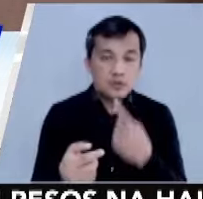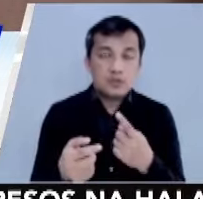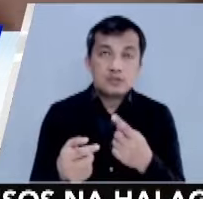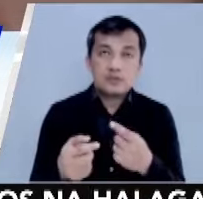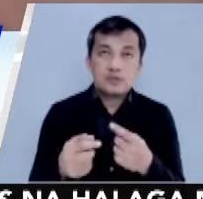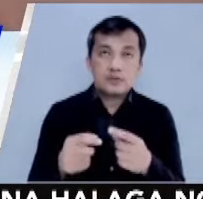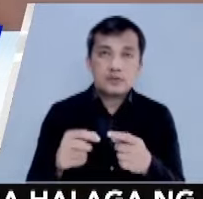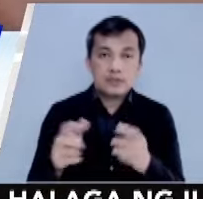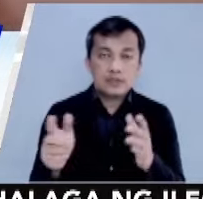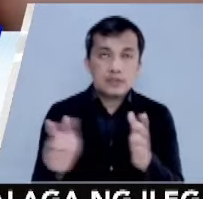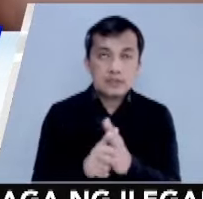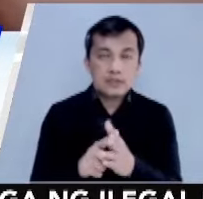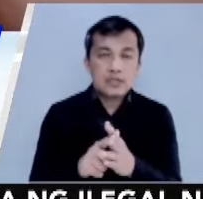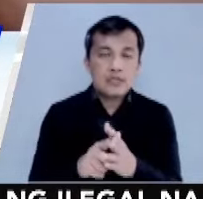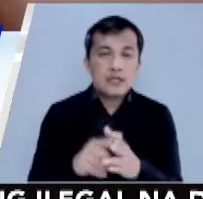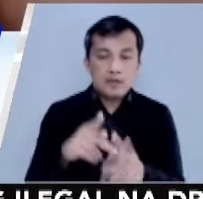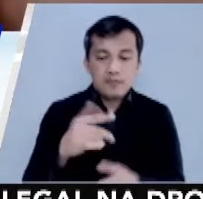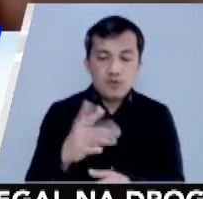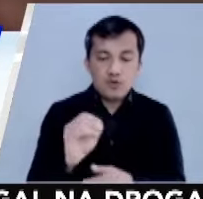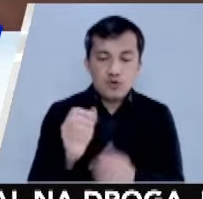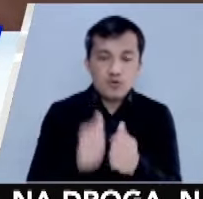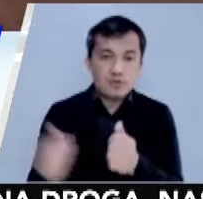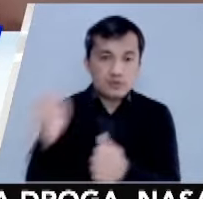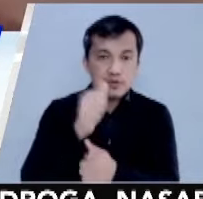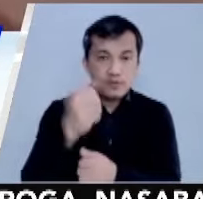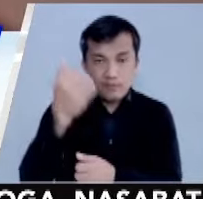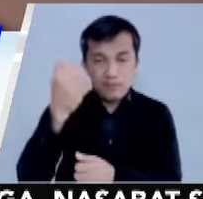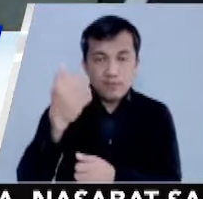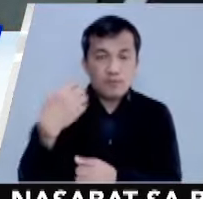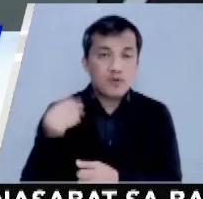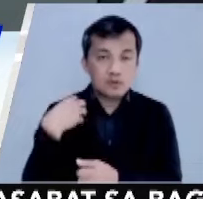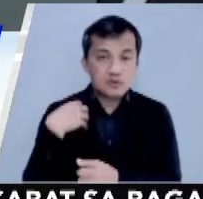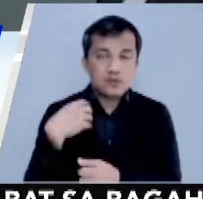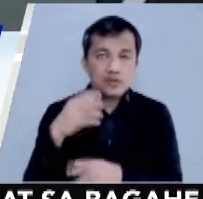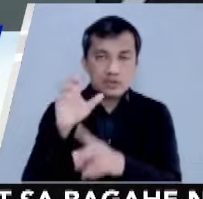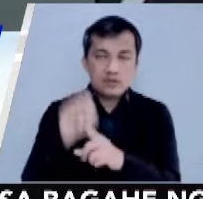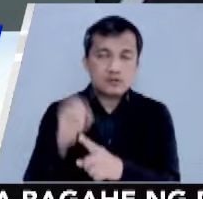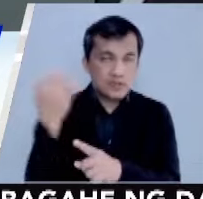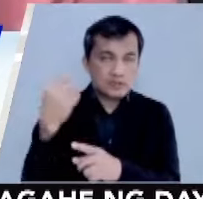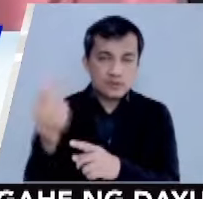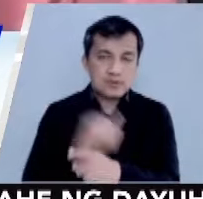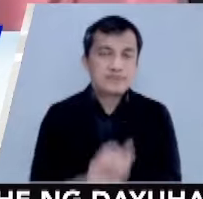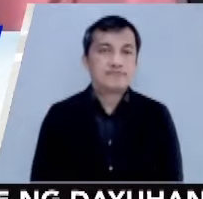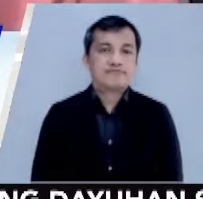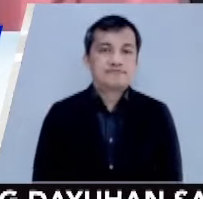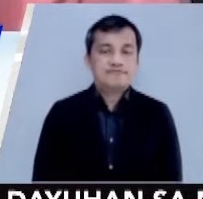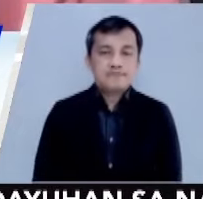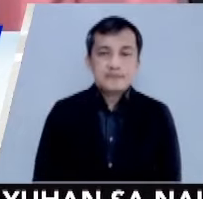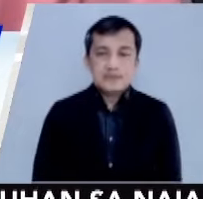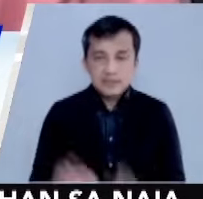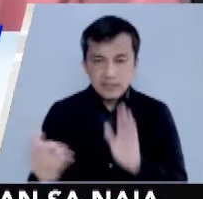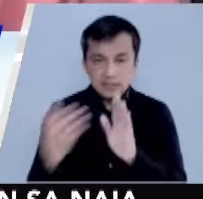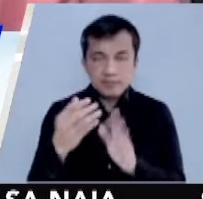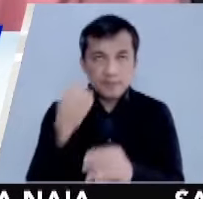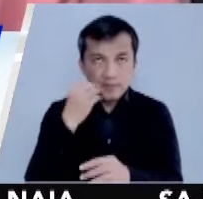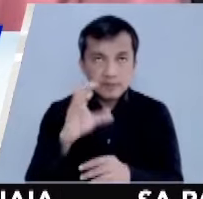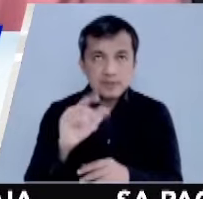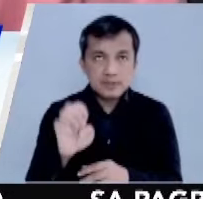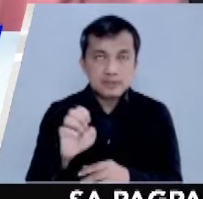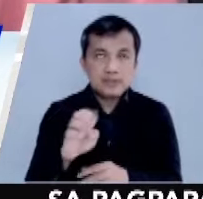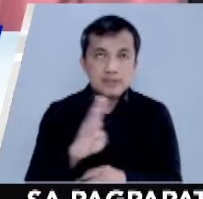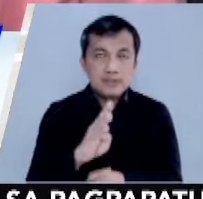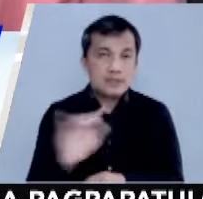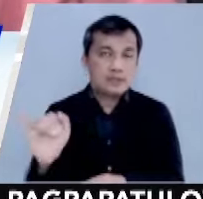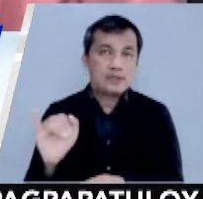Pogo Godfather na naaresto ng mga otoridad noong isang linggo. Naharap na kasi siya sa deportation case sa Bureau of Immigration para